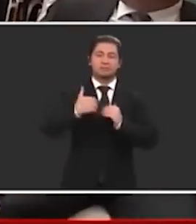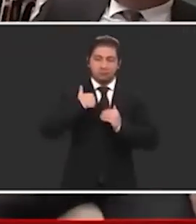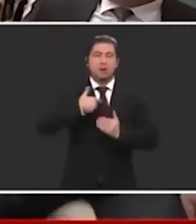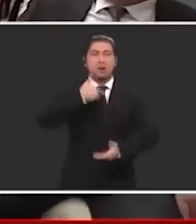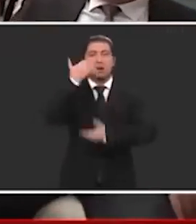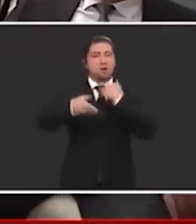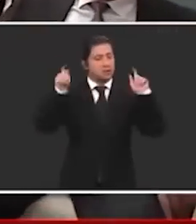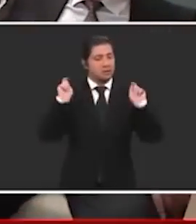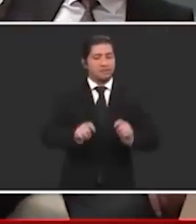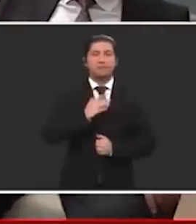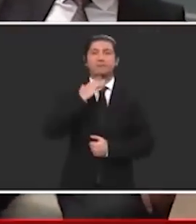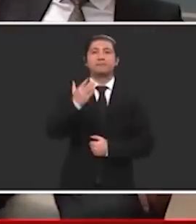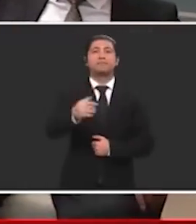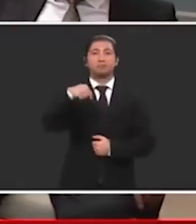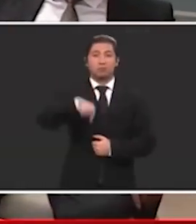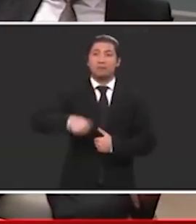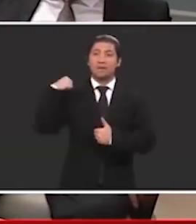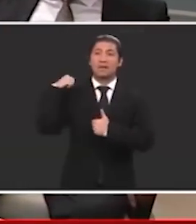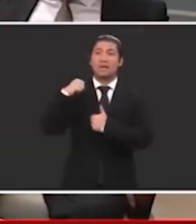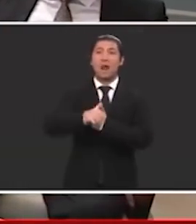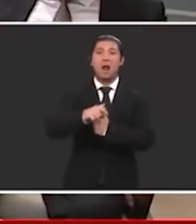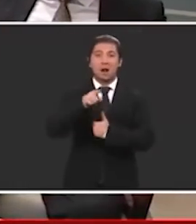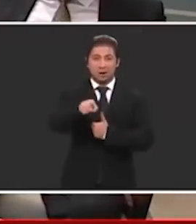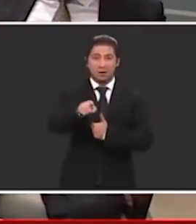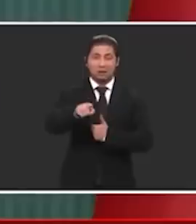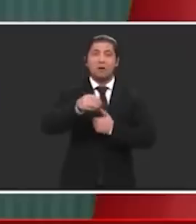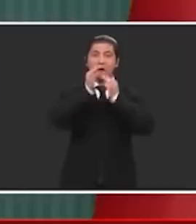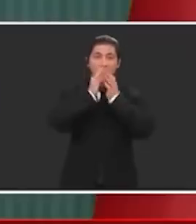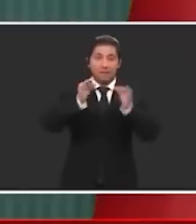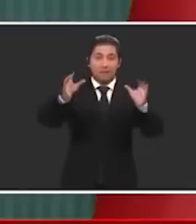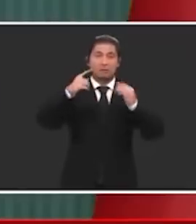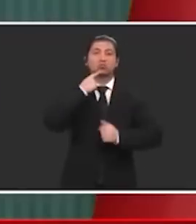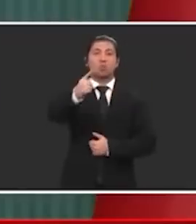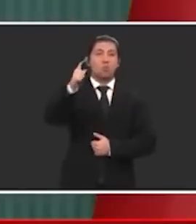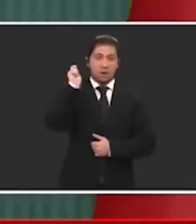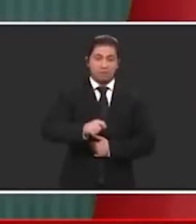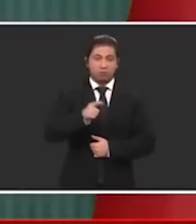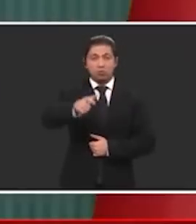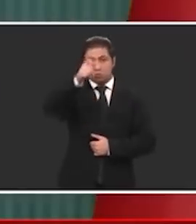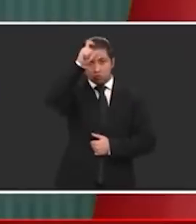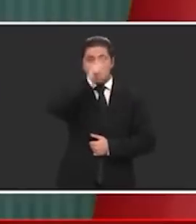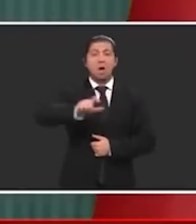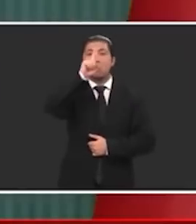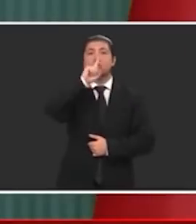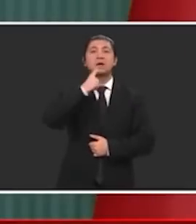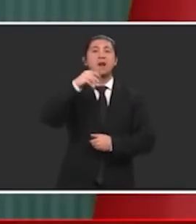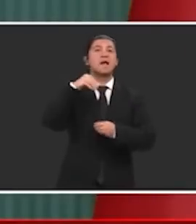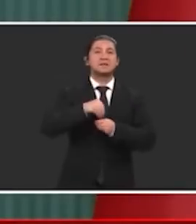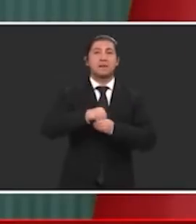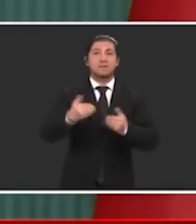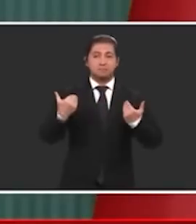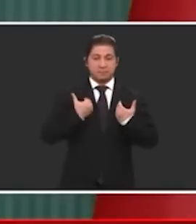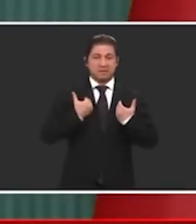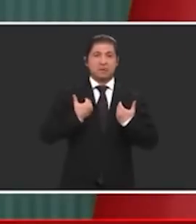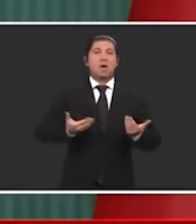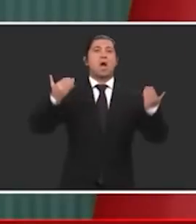sunacağız. Burada bir kez daha şu çağrımı tekrarlamak istiyorum. Türkiye yüzyılını biz